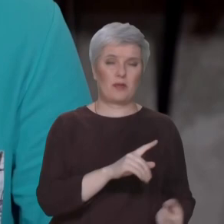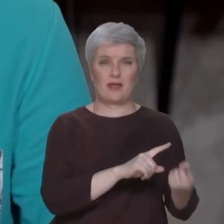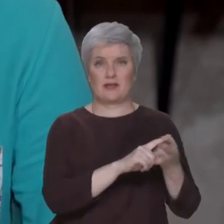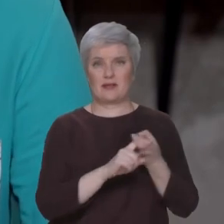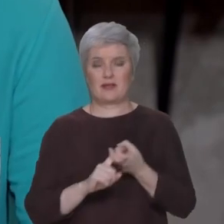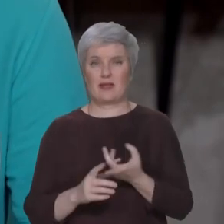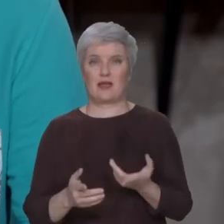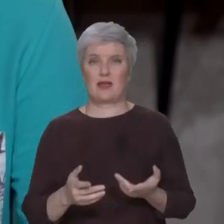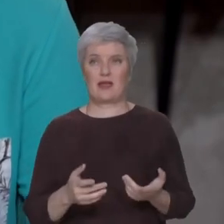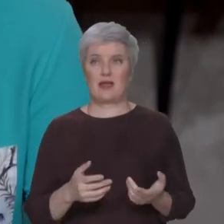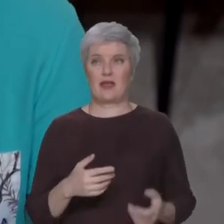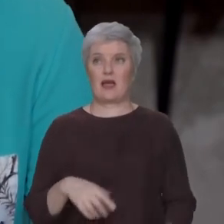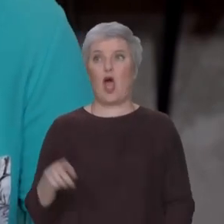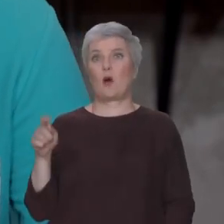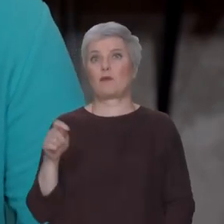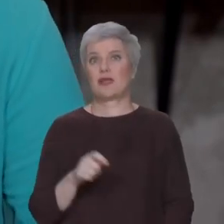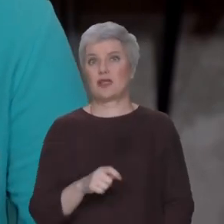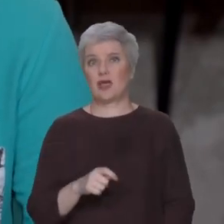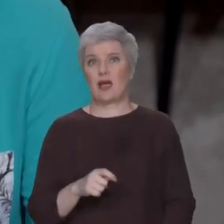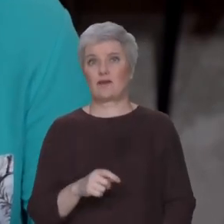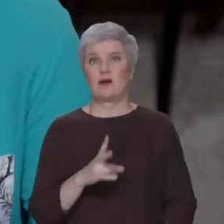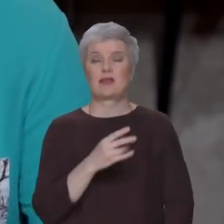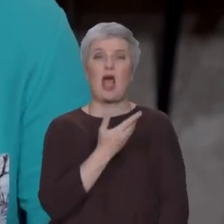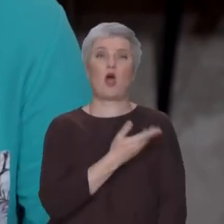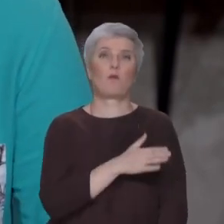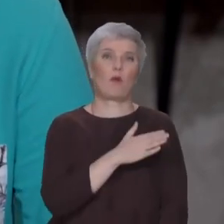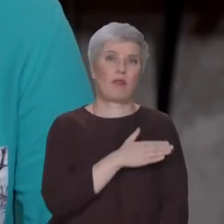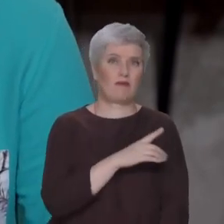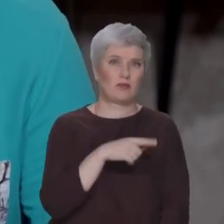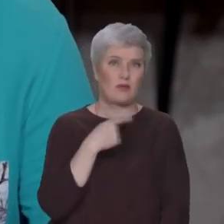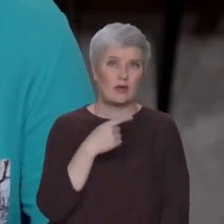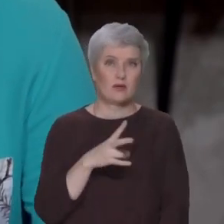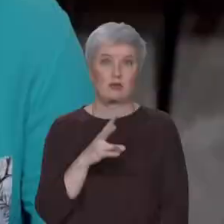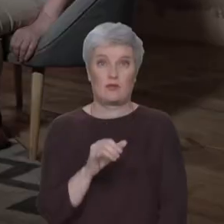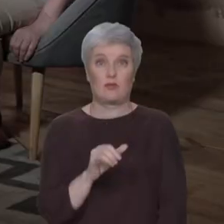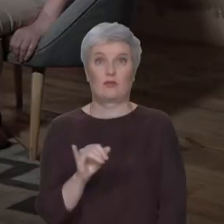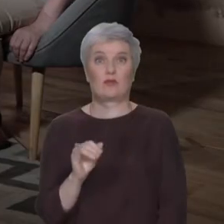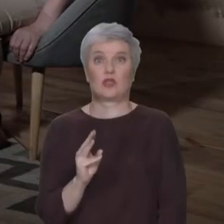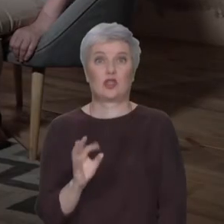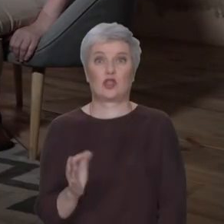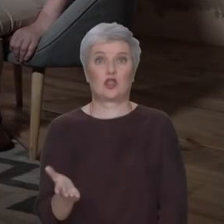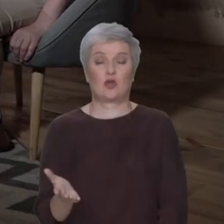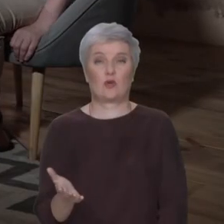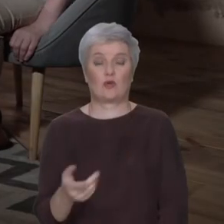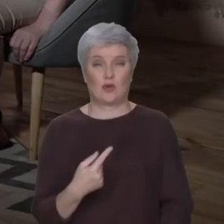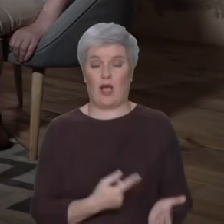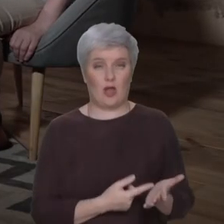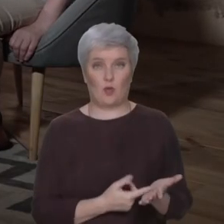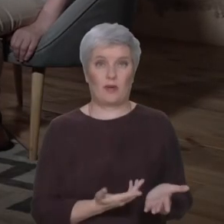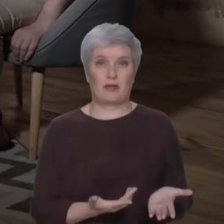Тому і він приїжджав, кажуть, там десь відпочивав на Полтавщині чи де. Ну і що? Але є безліч аргументів,